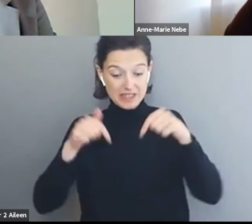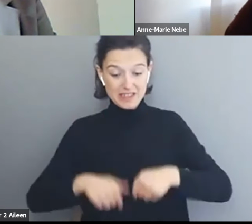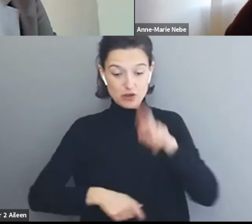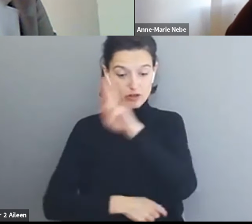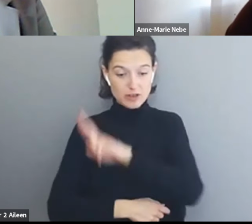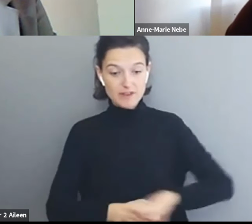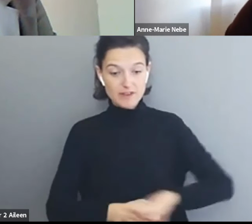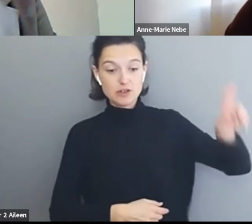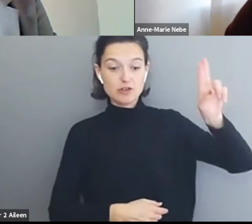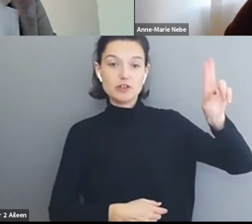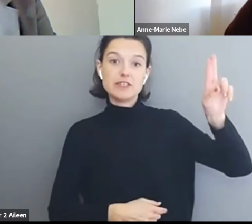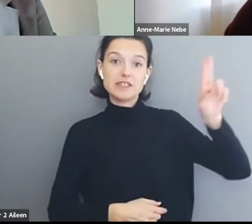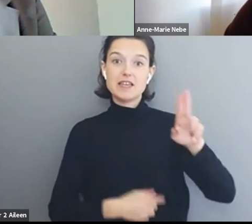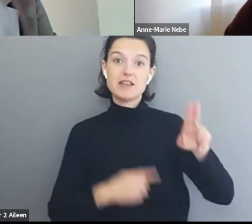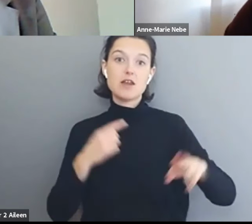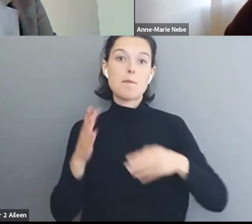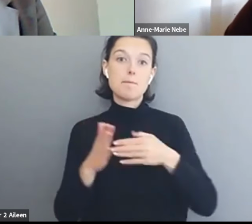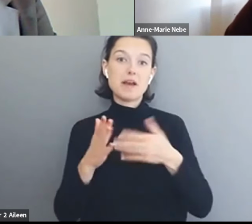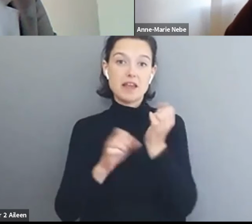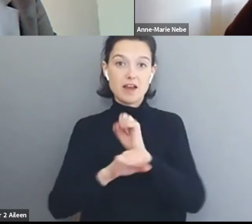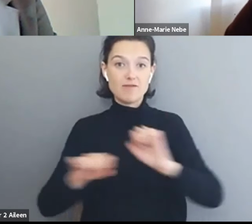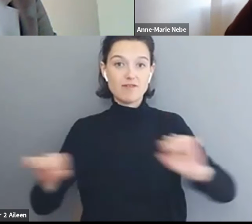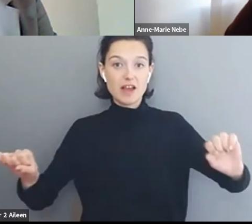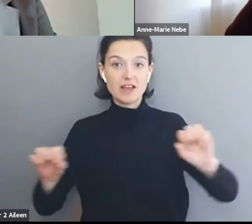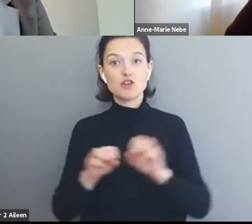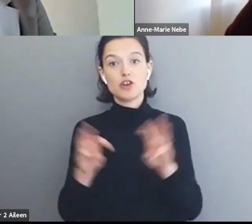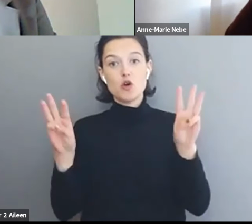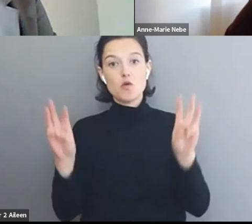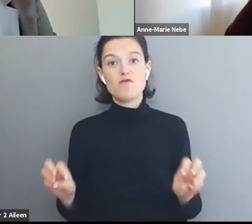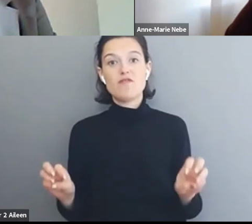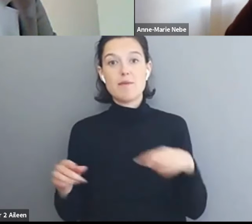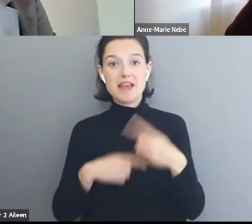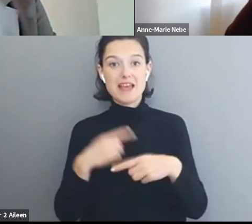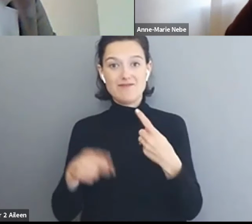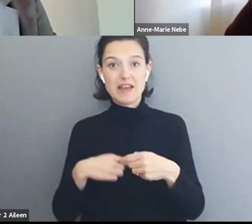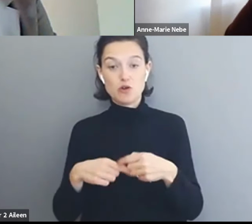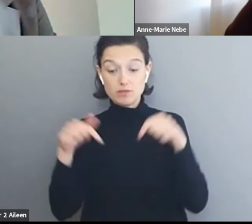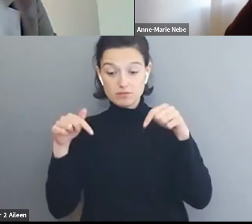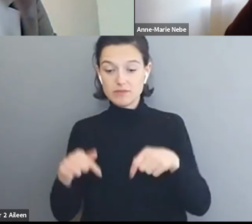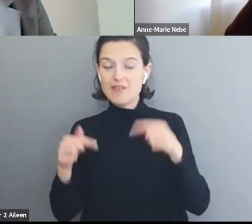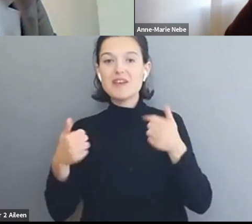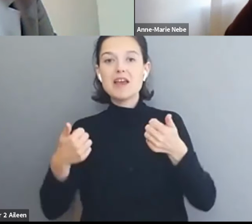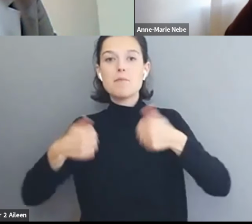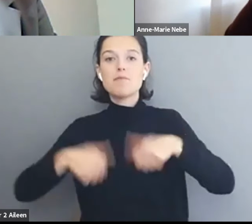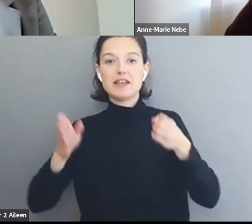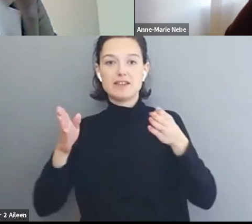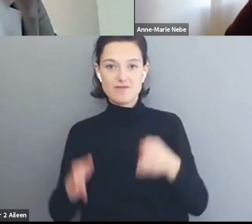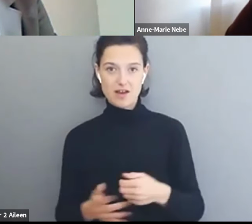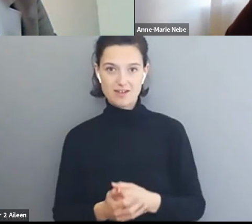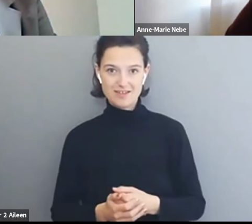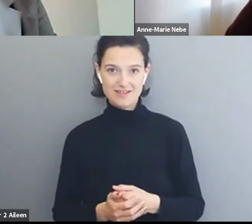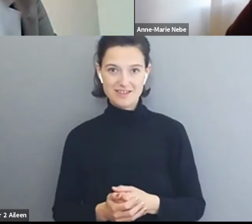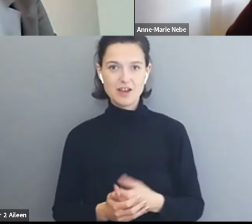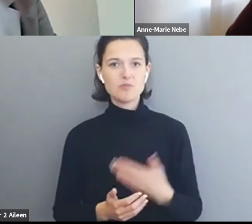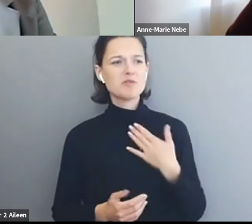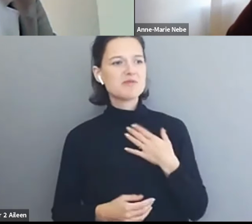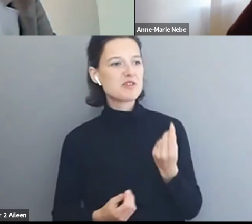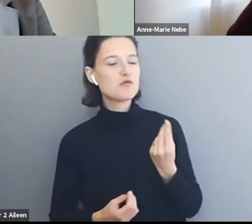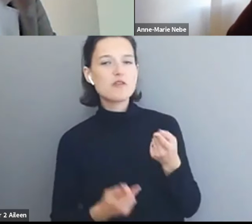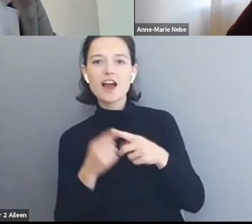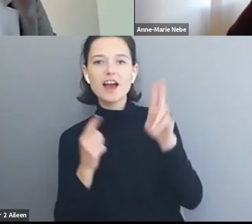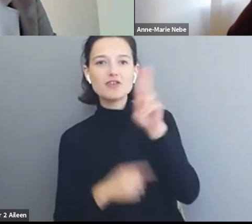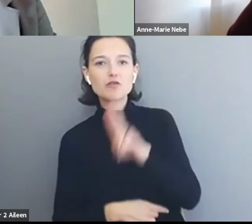und Webentwicklung in der Zwischenzeit eigentlich schon seit 15 Jahren ein Pflichtfach und ich fühle mich sehr einsam. Ich möchte andere Universitäten